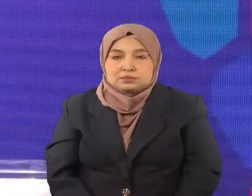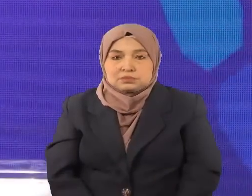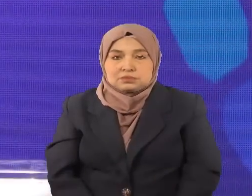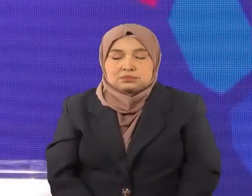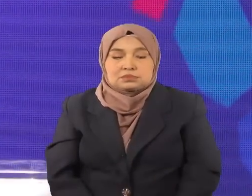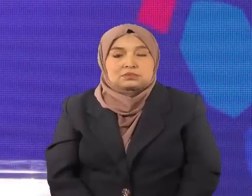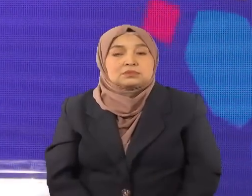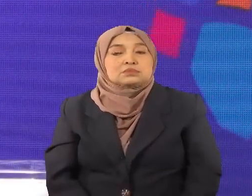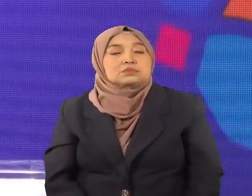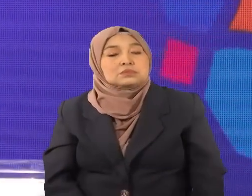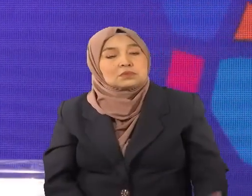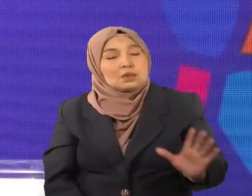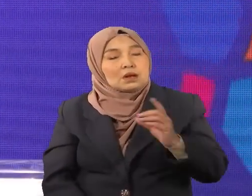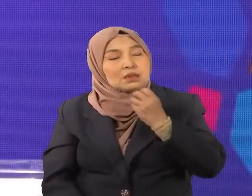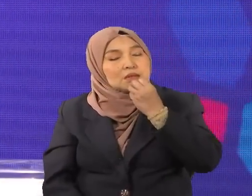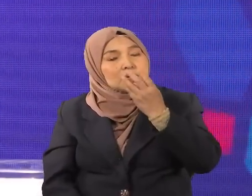قل